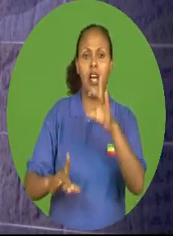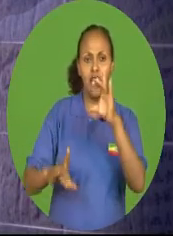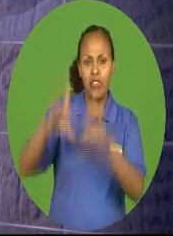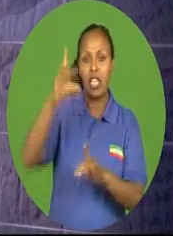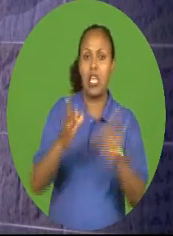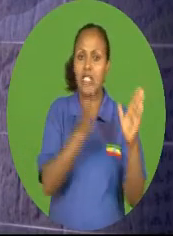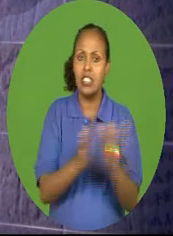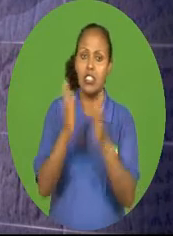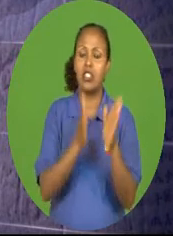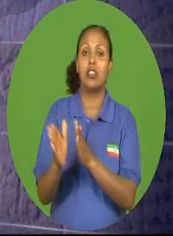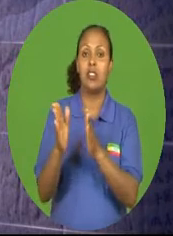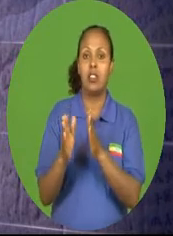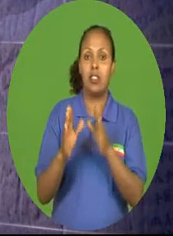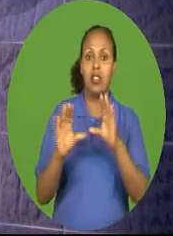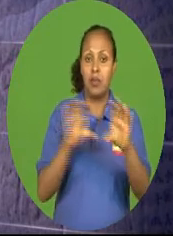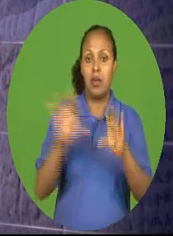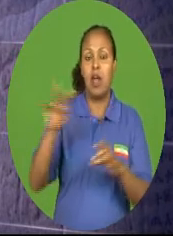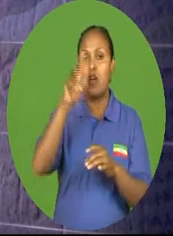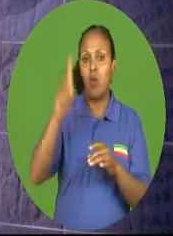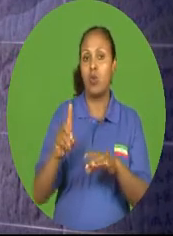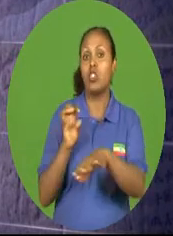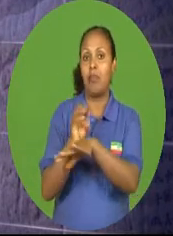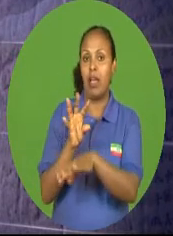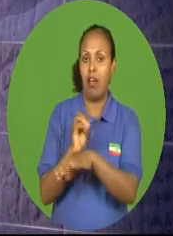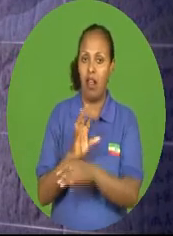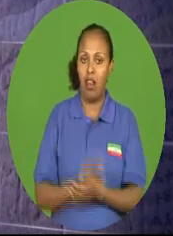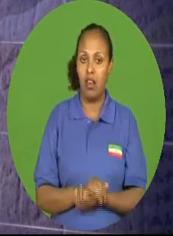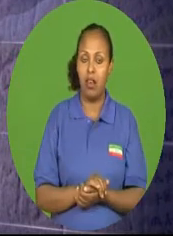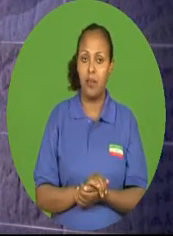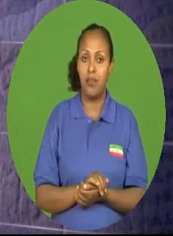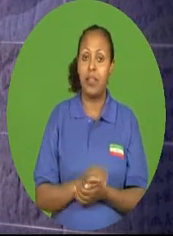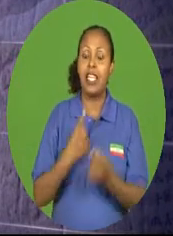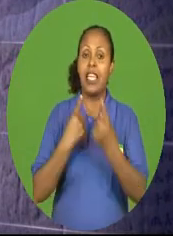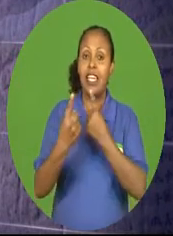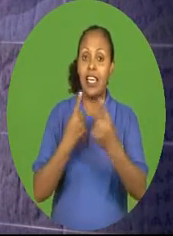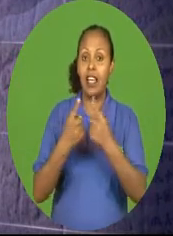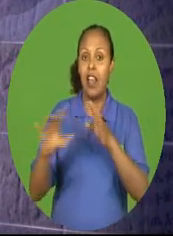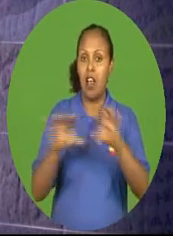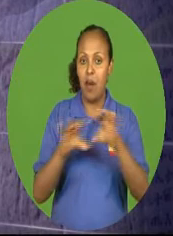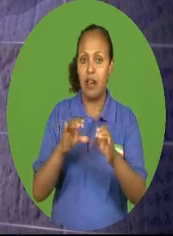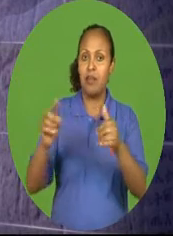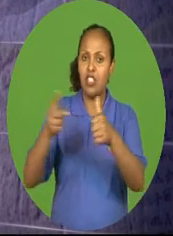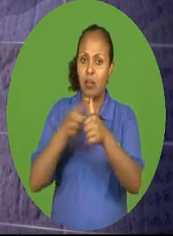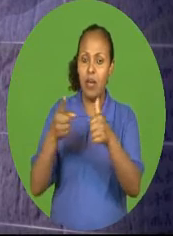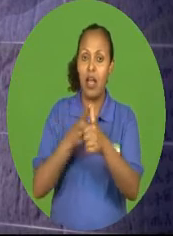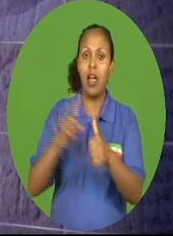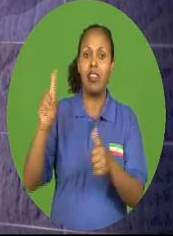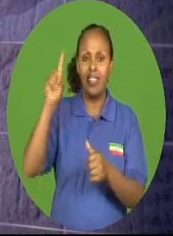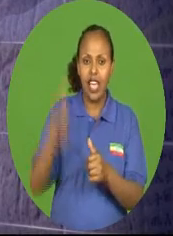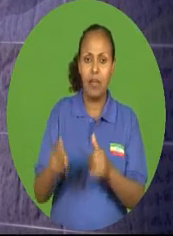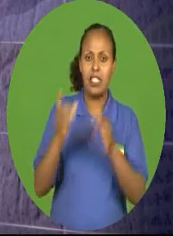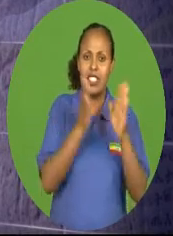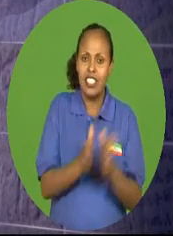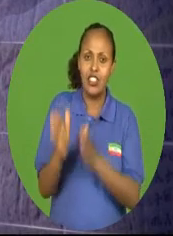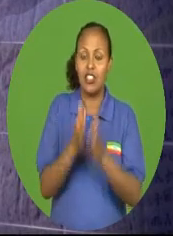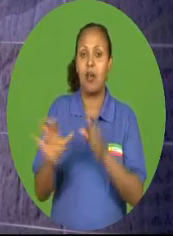ድረስ ከፍተኛ ዝግጅት እንዲደረግበት በባለሙያዎች ይመከራል። ንግግር ለማድረግ